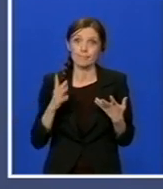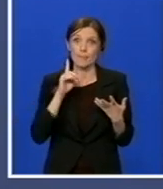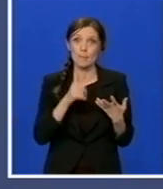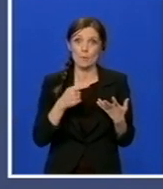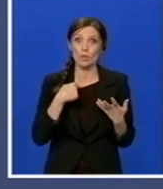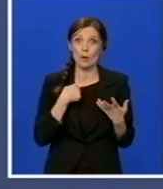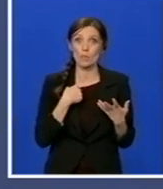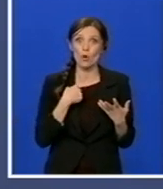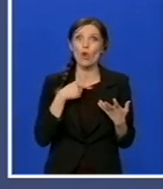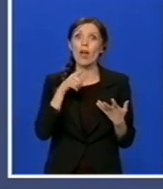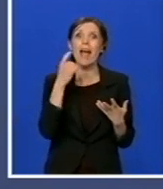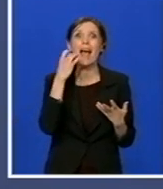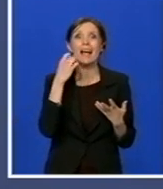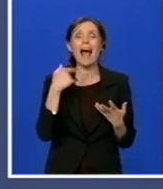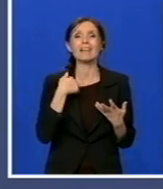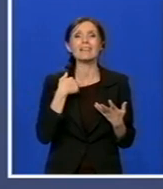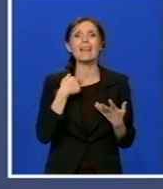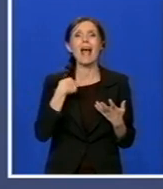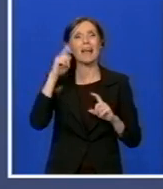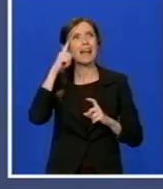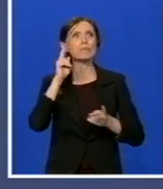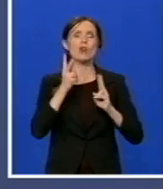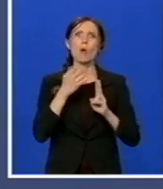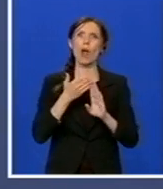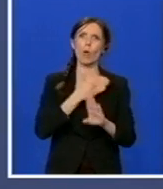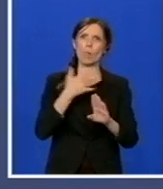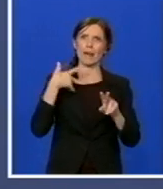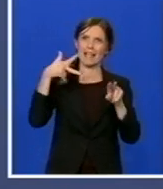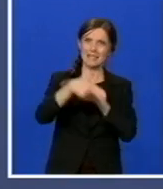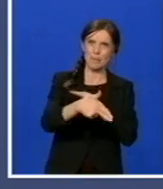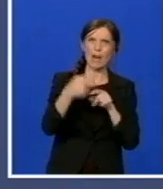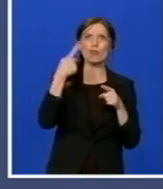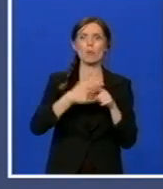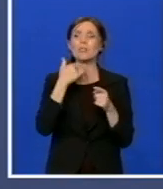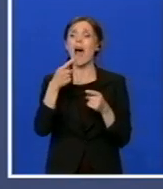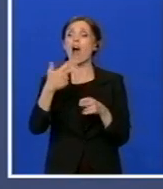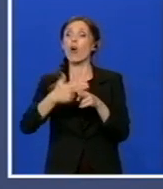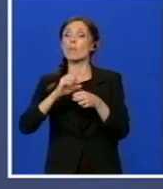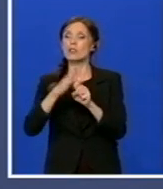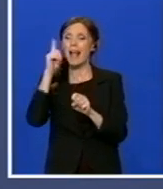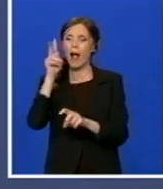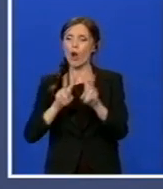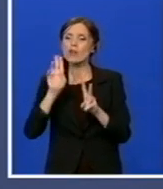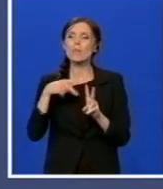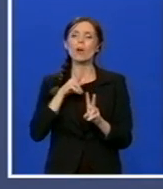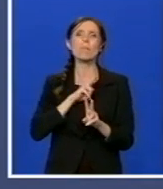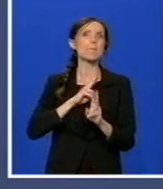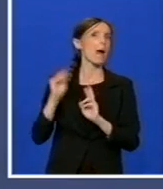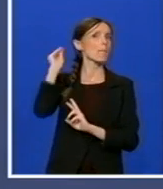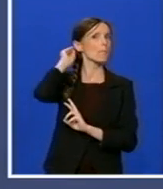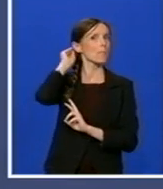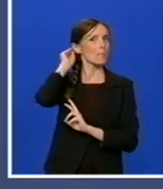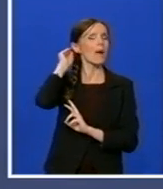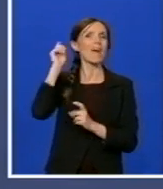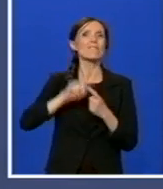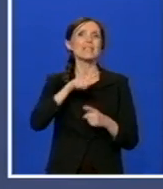u sprovođenju kako preventivnih mera, lečenja s jedne strane i naravno uzeti u